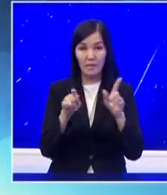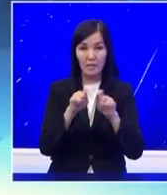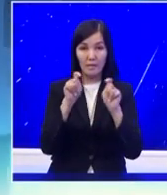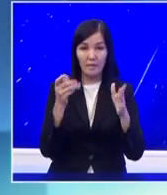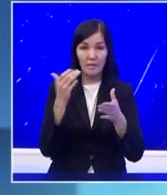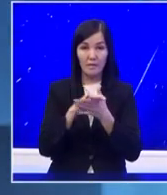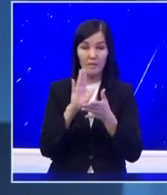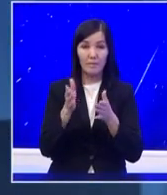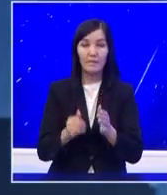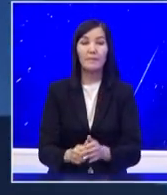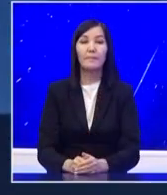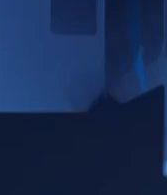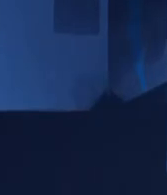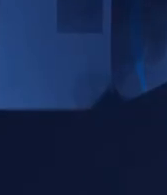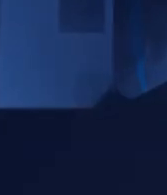телеканал ЖТСУ.